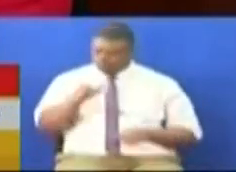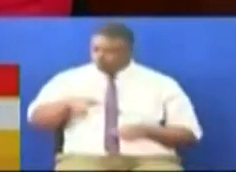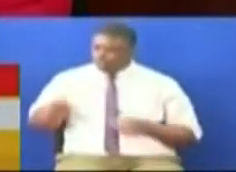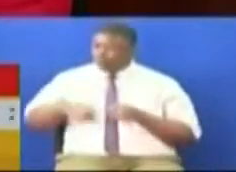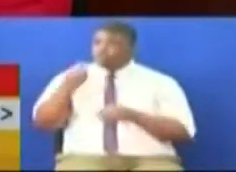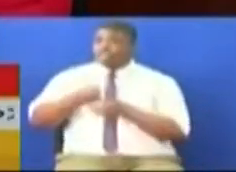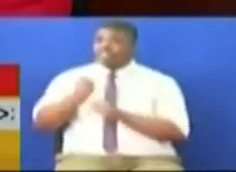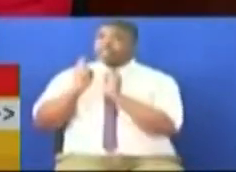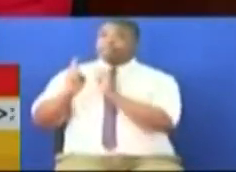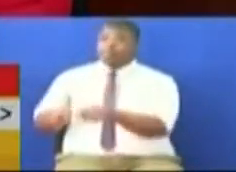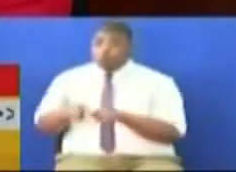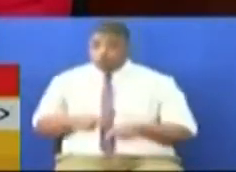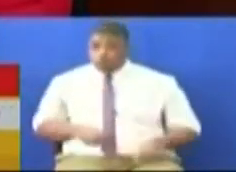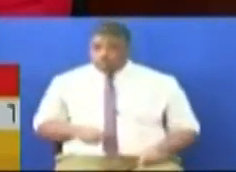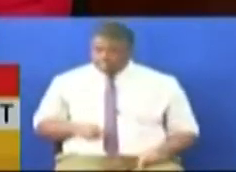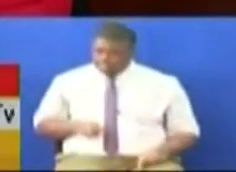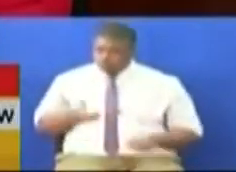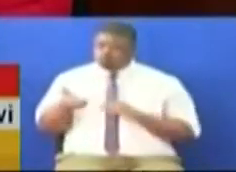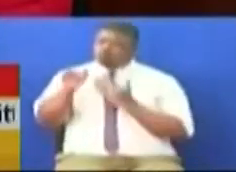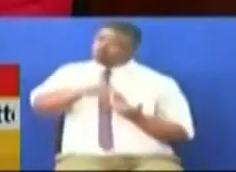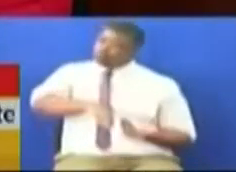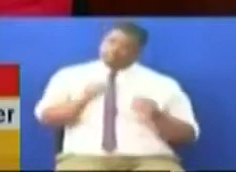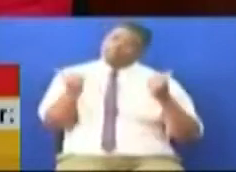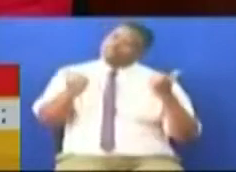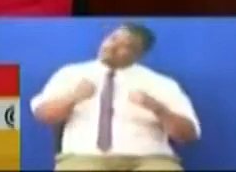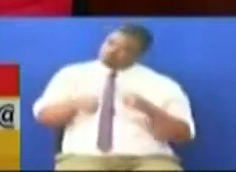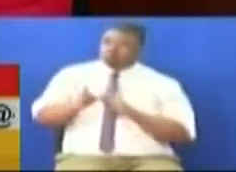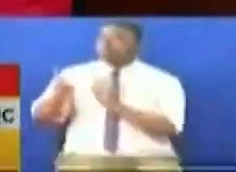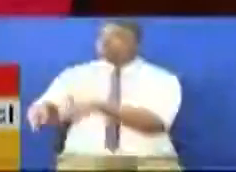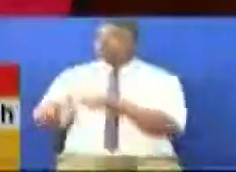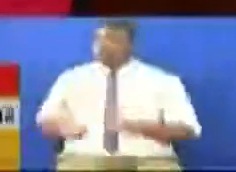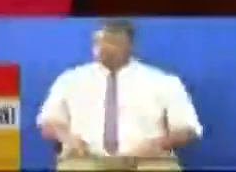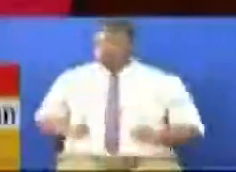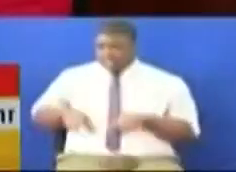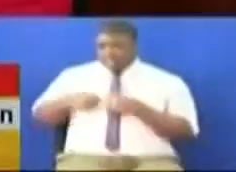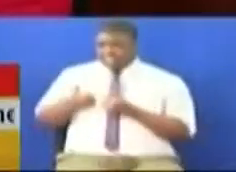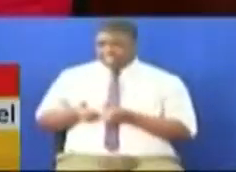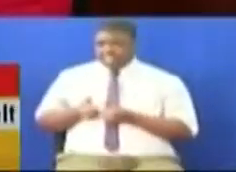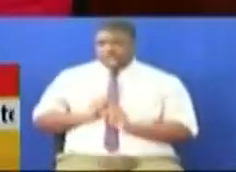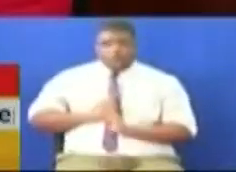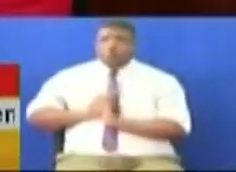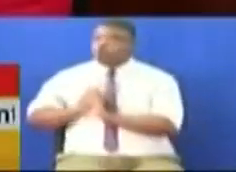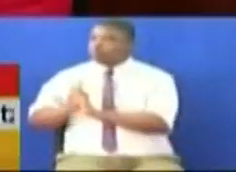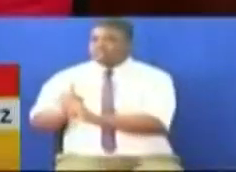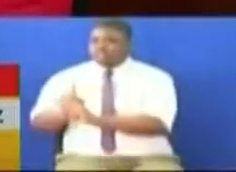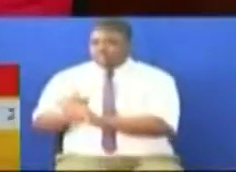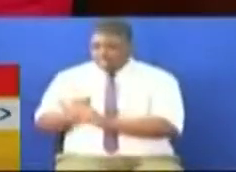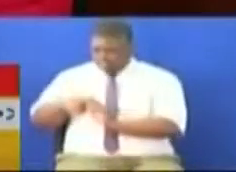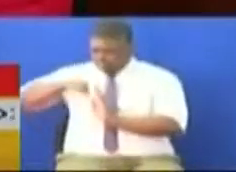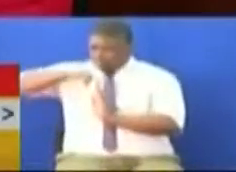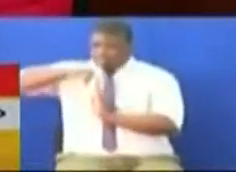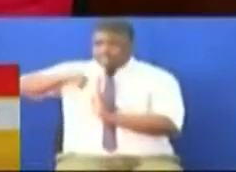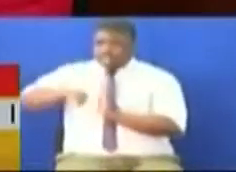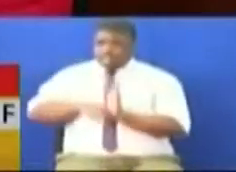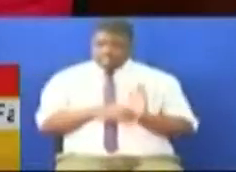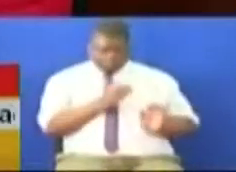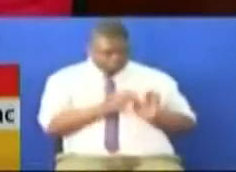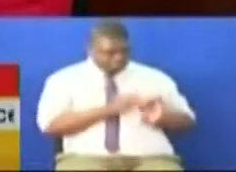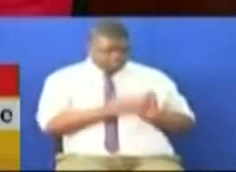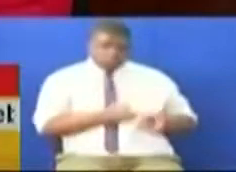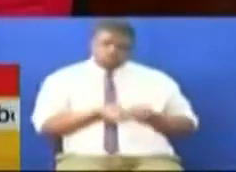watu wamefariki, ni watu wapo. Lakini hao wafanyakazi hawakuwa wanafata proper procedure za kutoa hiyo